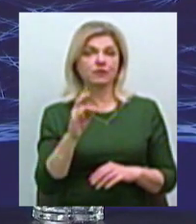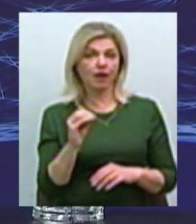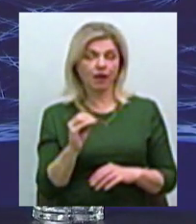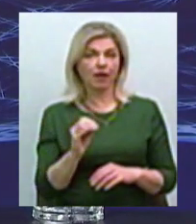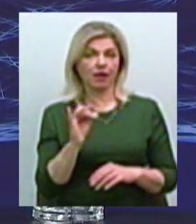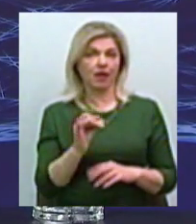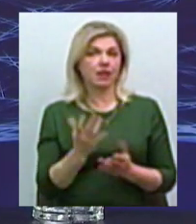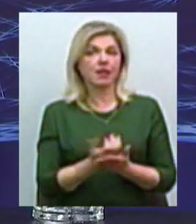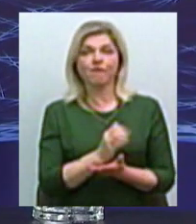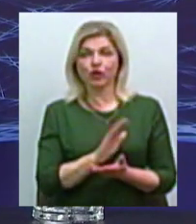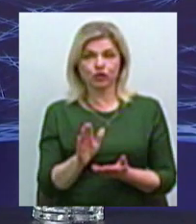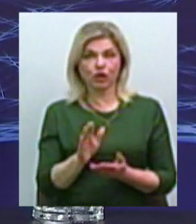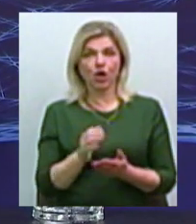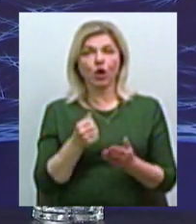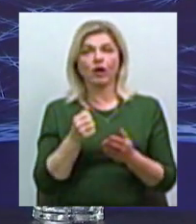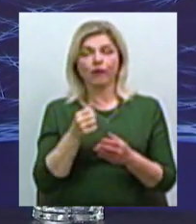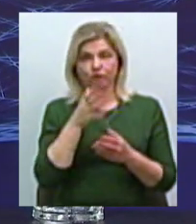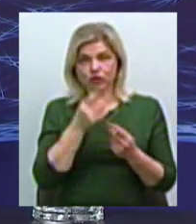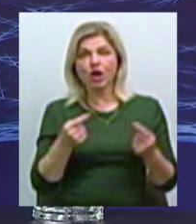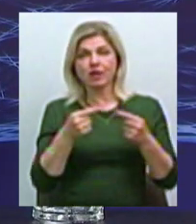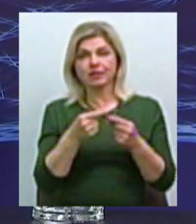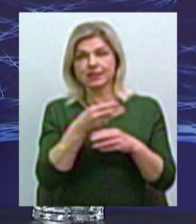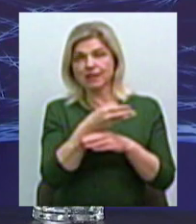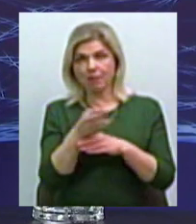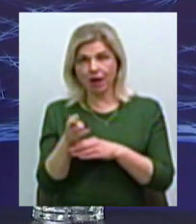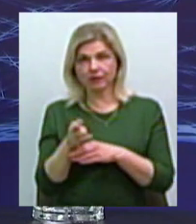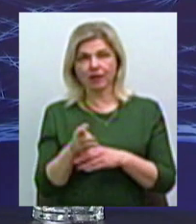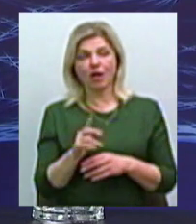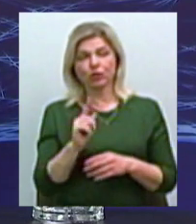це дознімати, оскільки у нас затяжна була